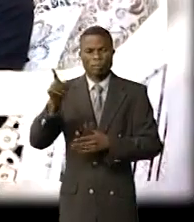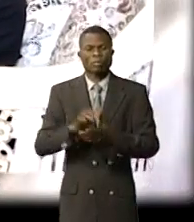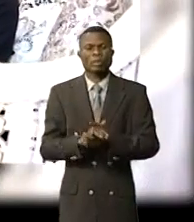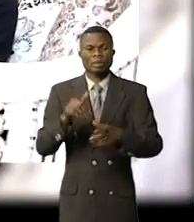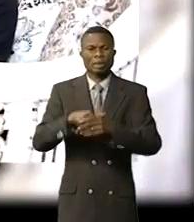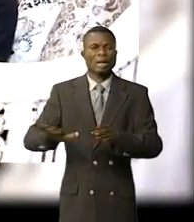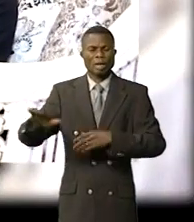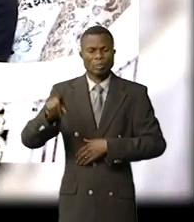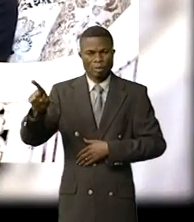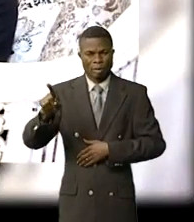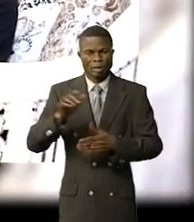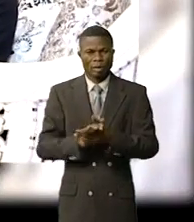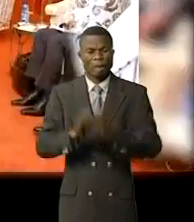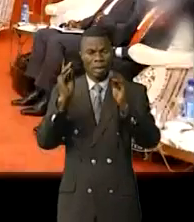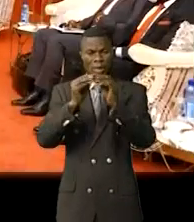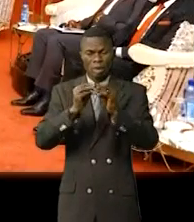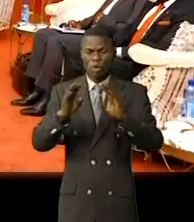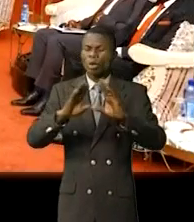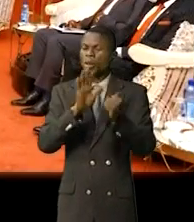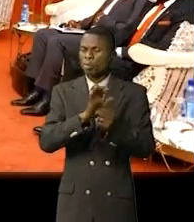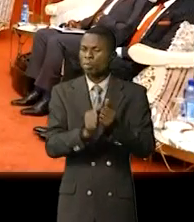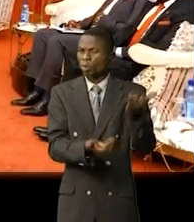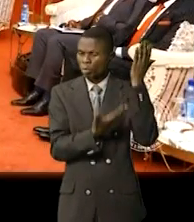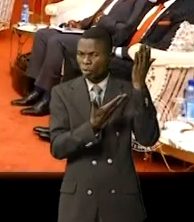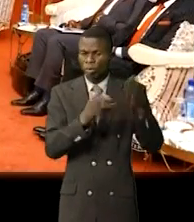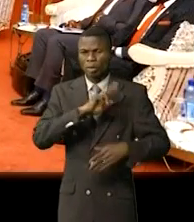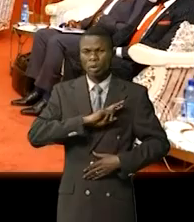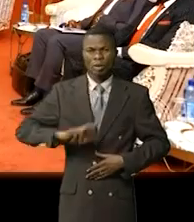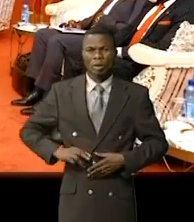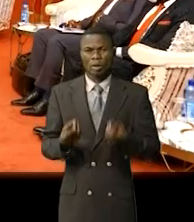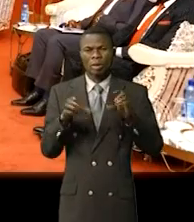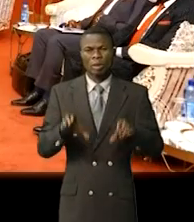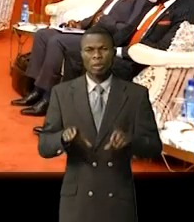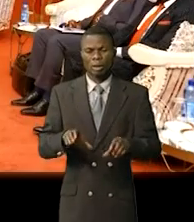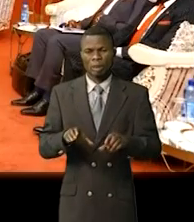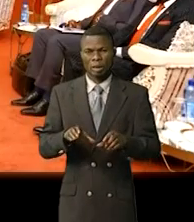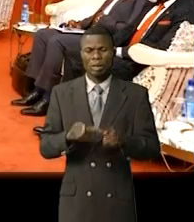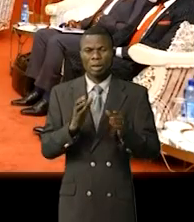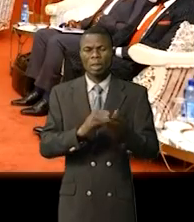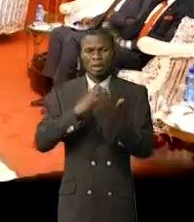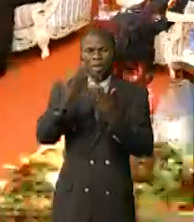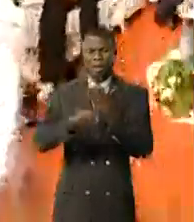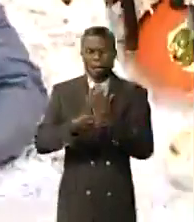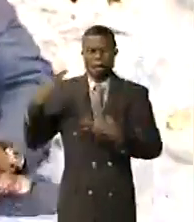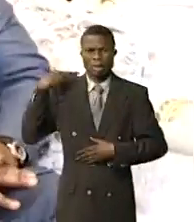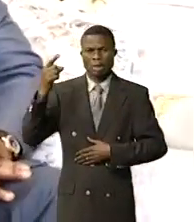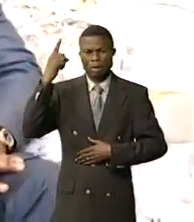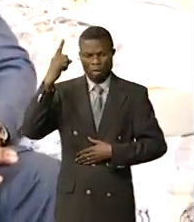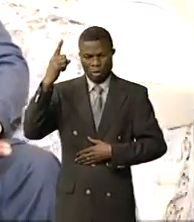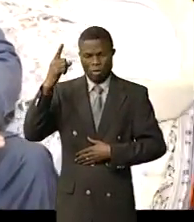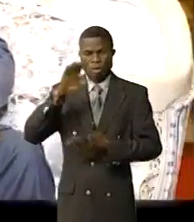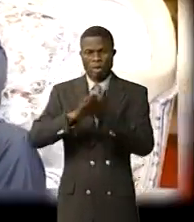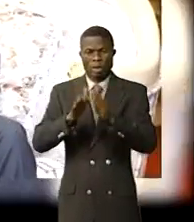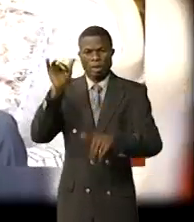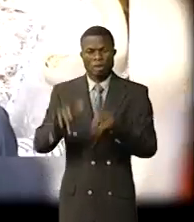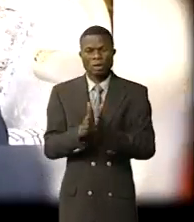Mutharika. Ce sommet est de tous les enjeux pour la République démocratique du Congo, qui a aligné un candidat au poste de